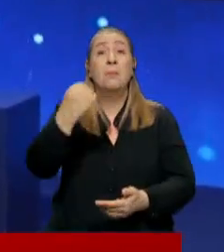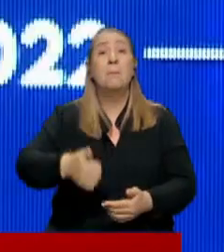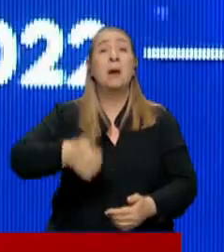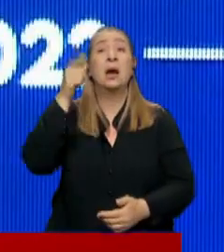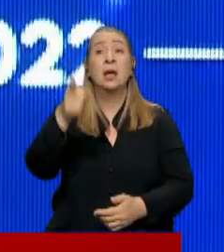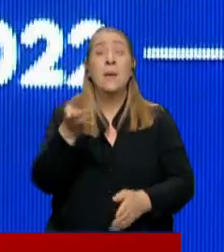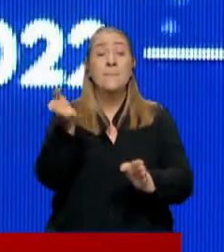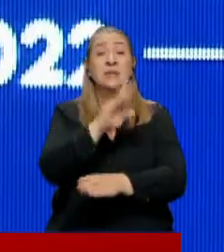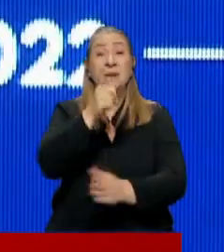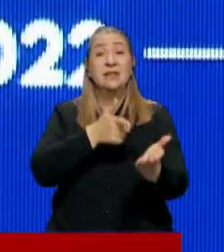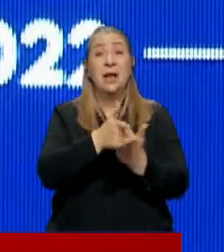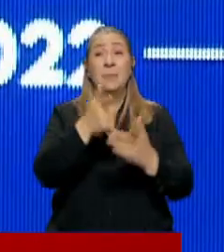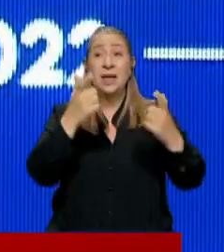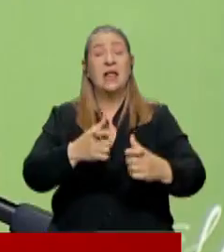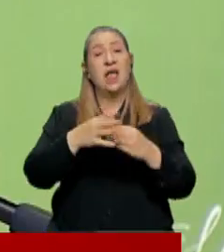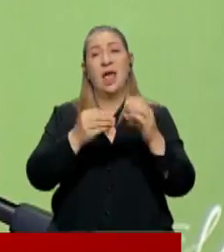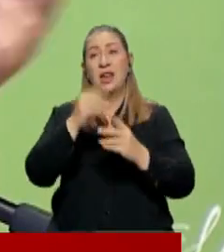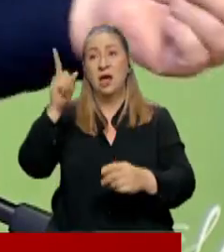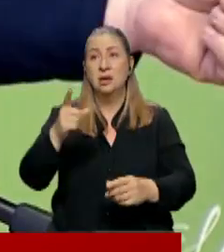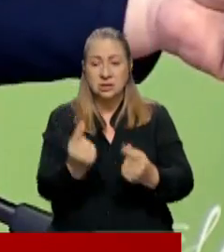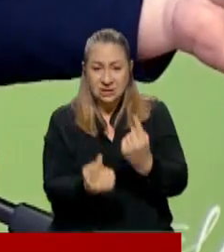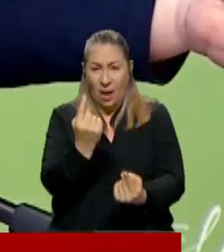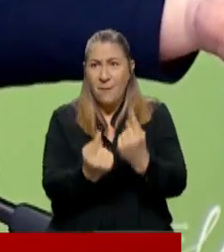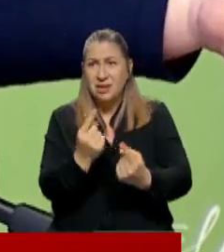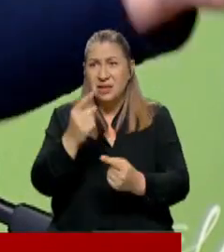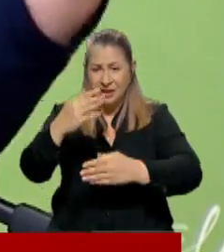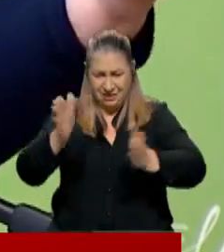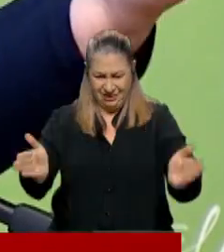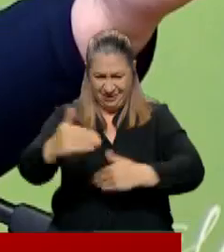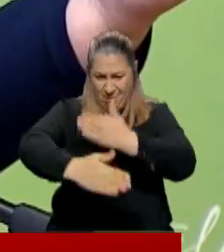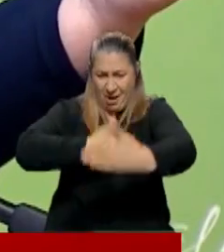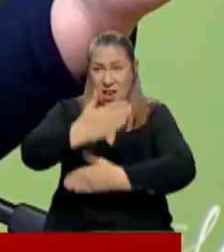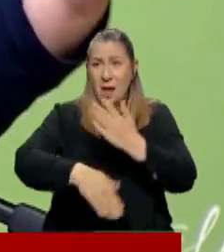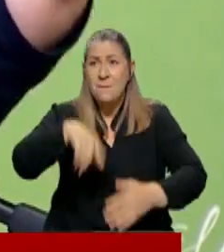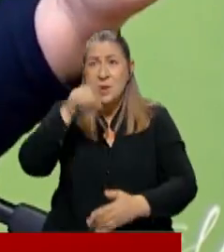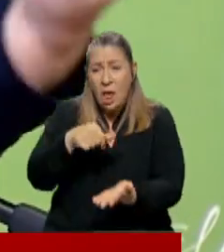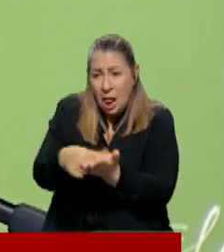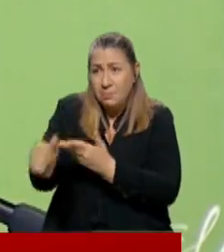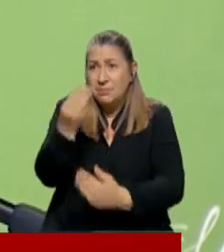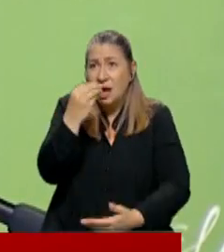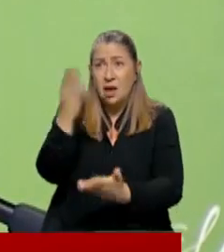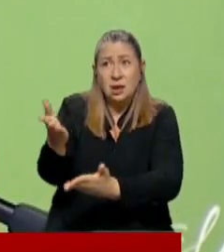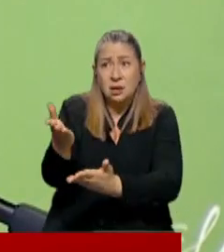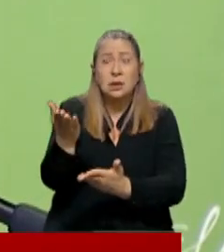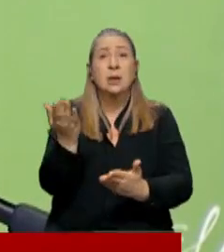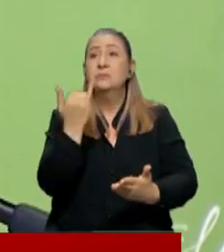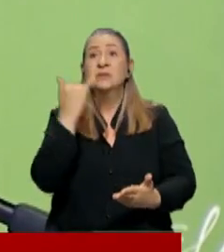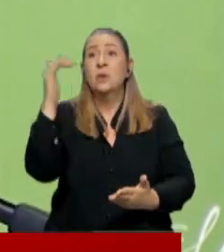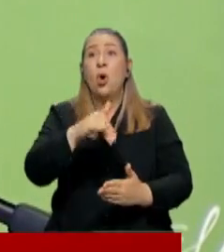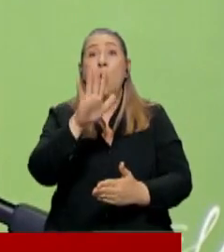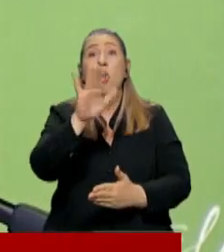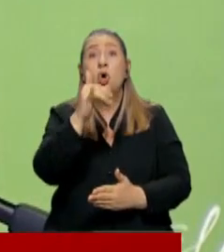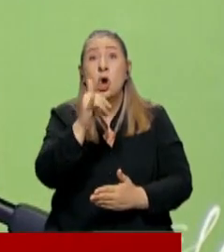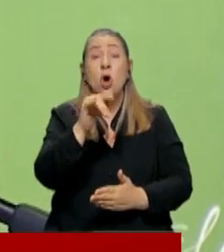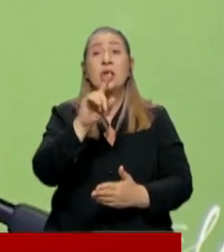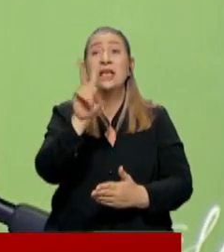Bakanı da bir başka tarım kenti Adana'daydı. Saman şu balleye bir inek bir günde yer ya, bir günde. Gelen misafirime 10 kilo